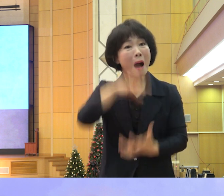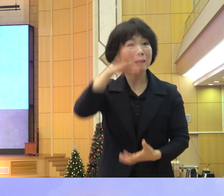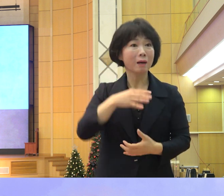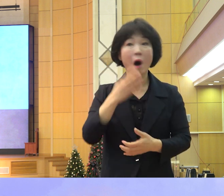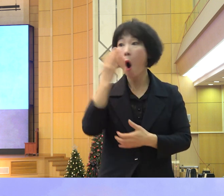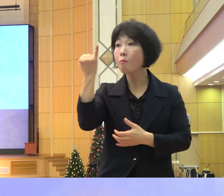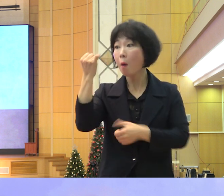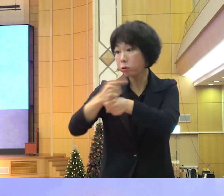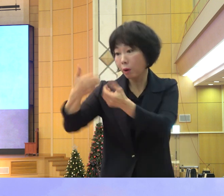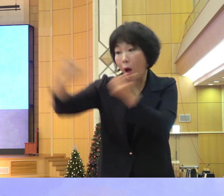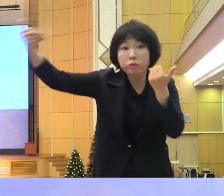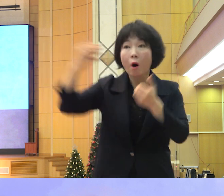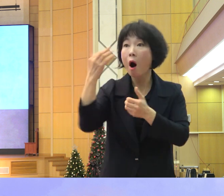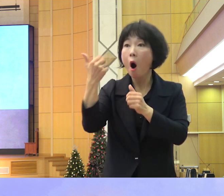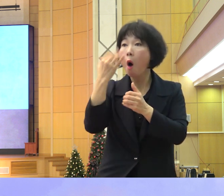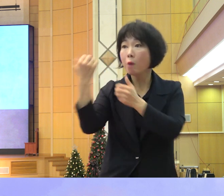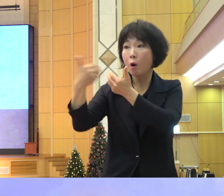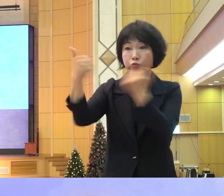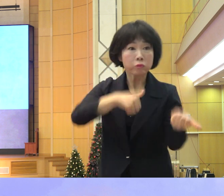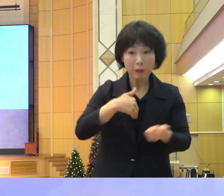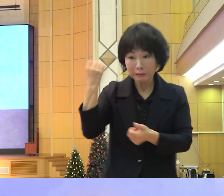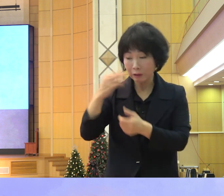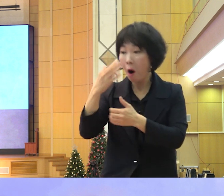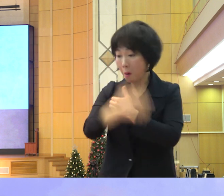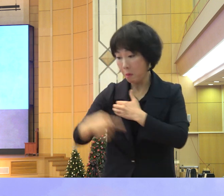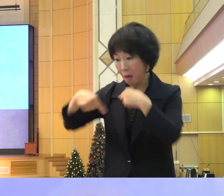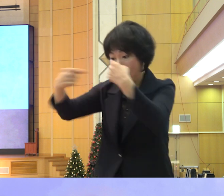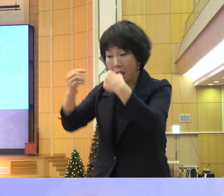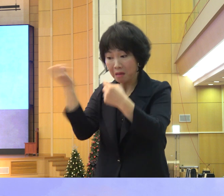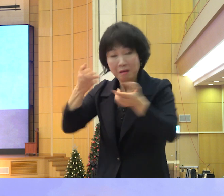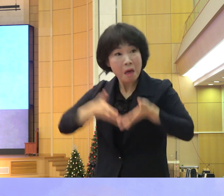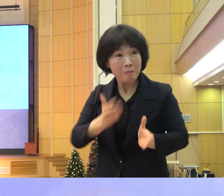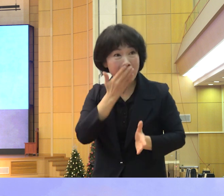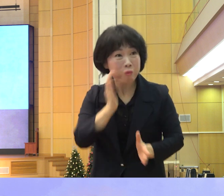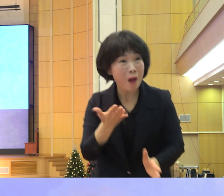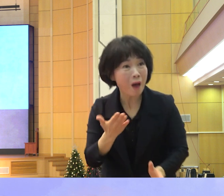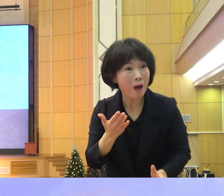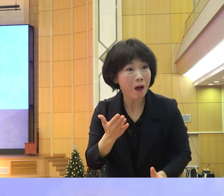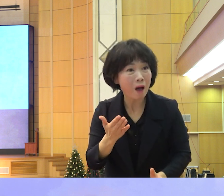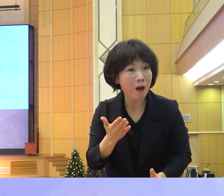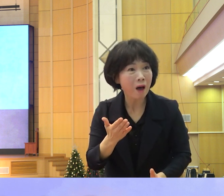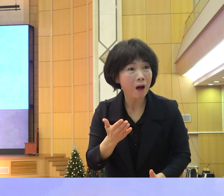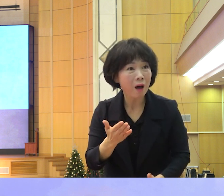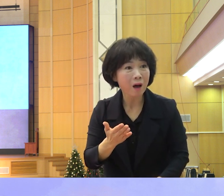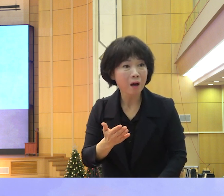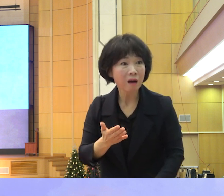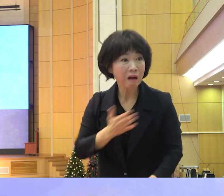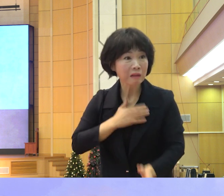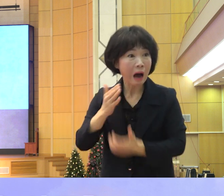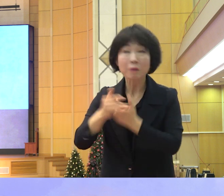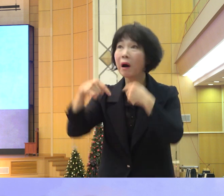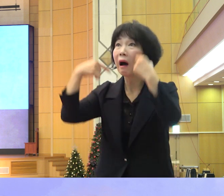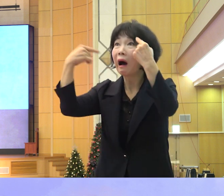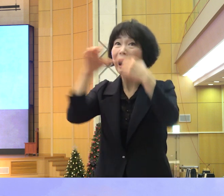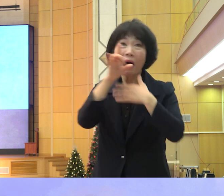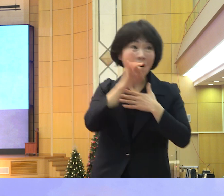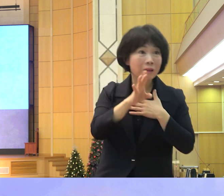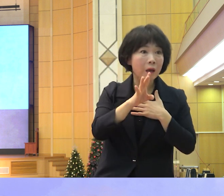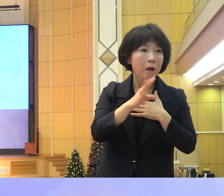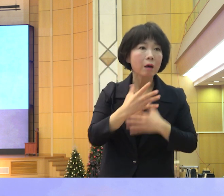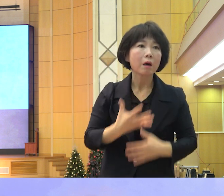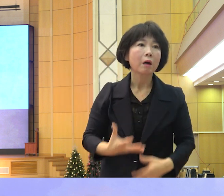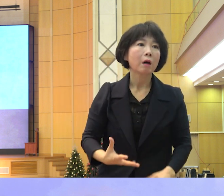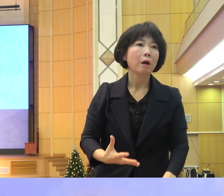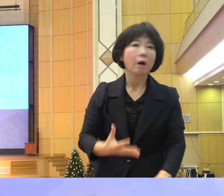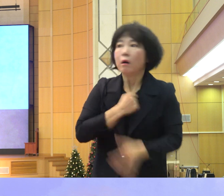벌써 세상 떠나신 지 오래됐는데 그럼 누구 뱃속에 들어갔다 나와야 돼? 나는 천국 갈 수 없겠네.